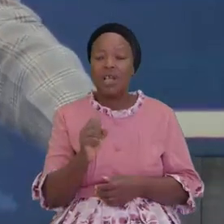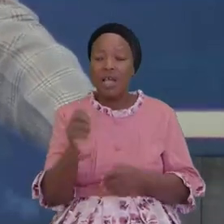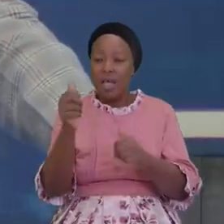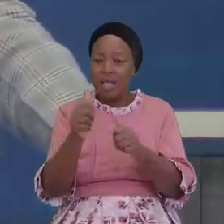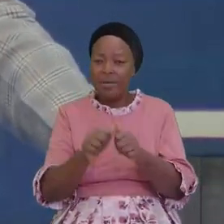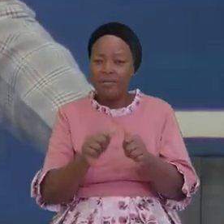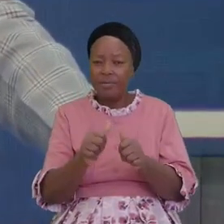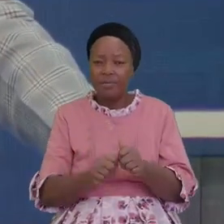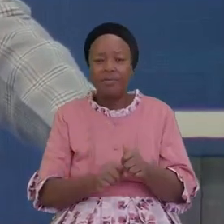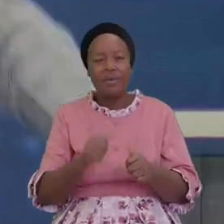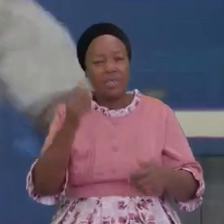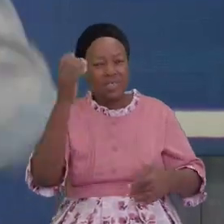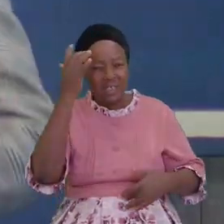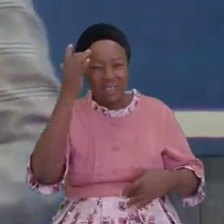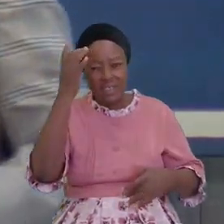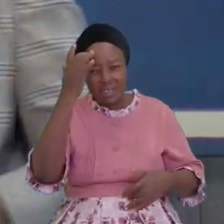Toute maladie,